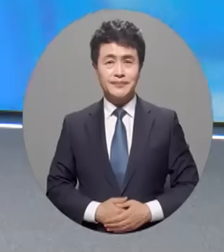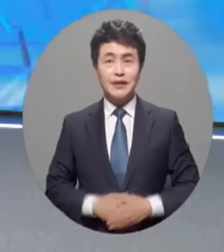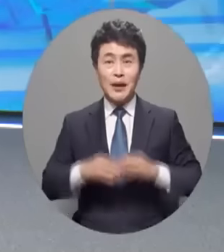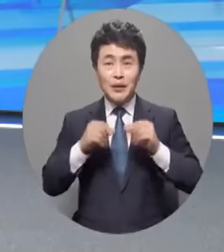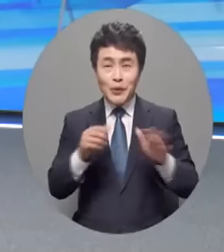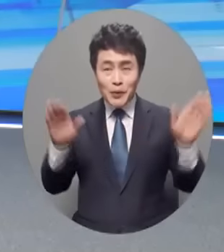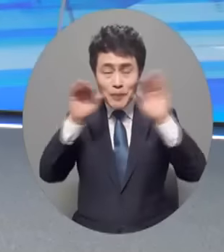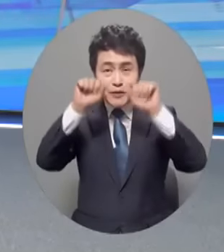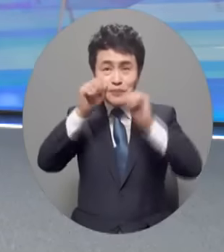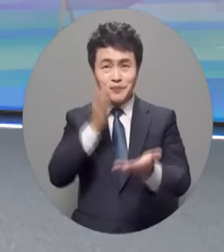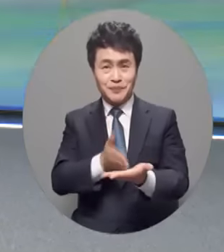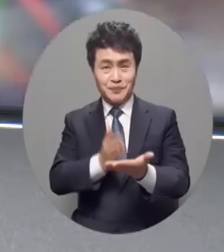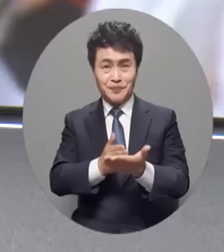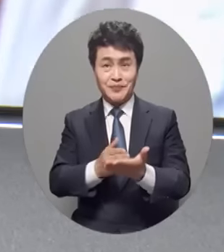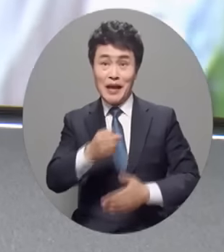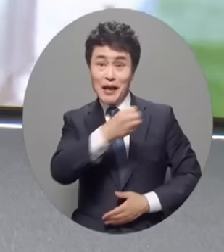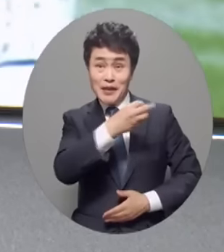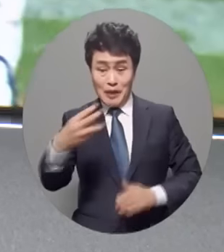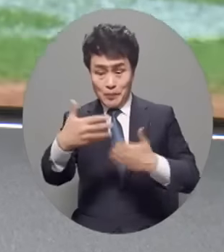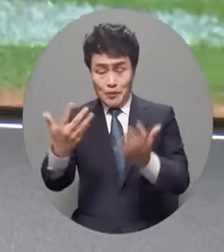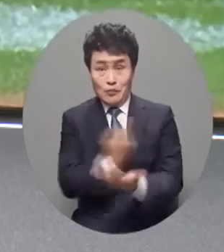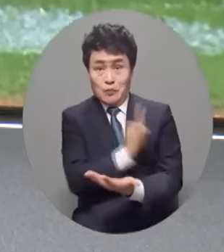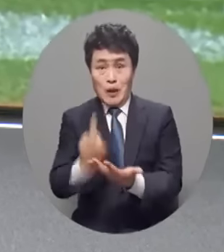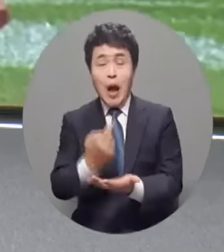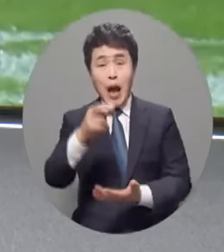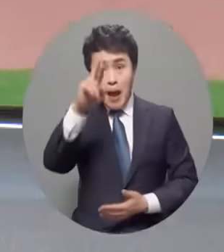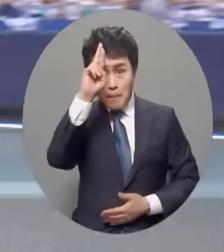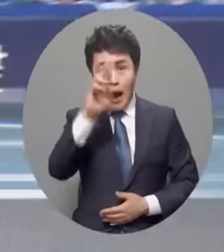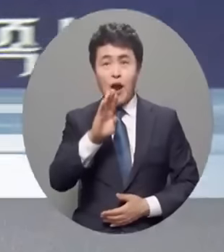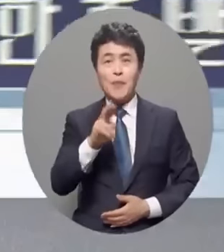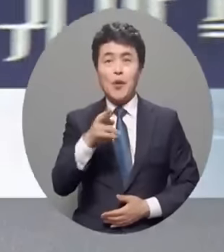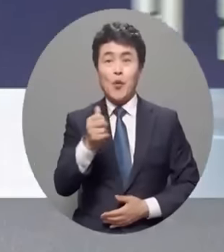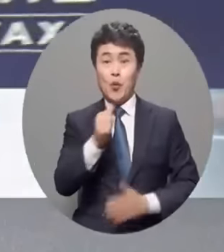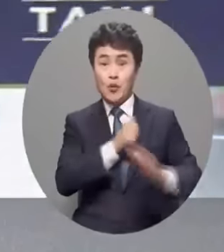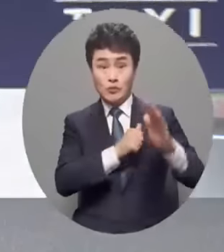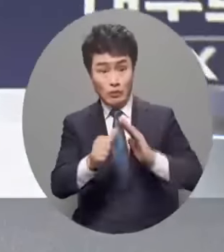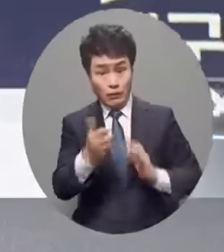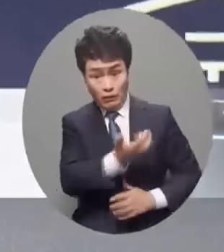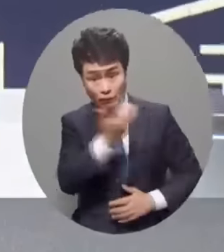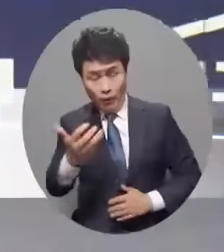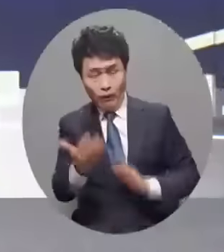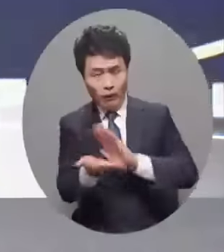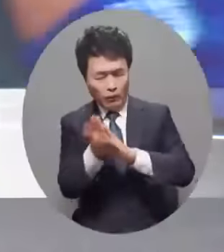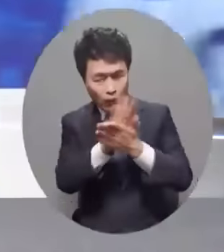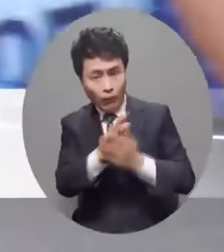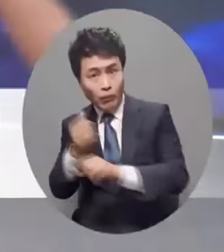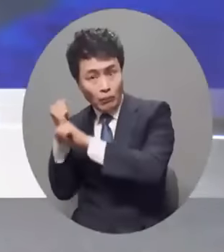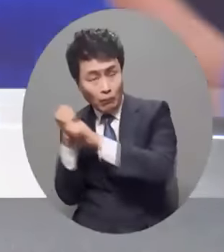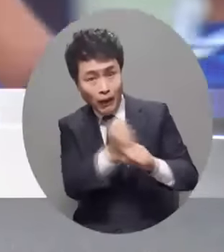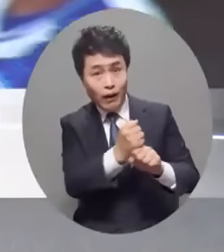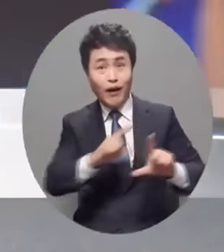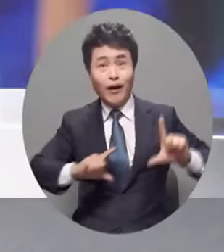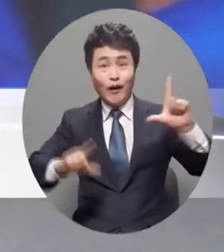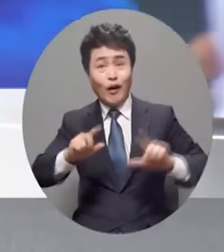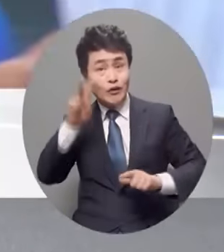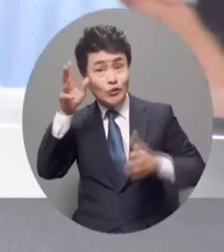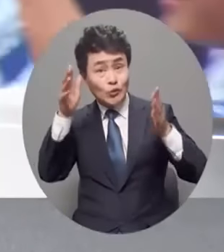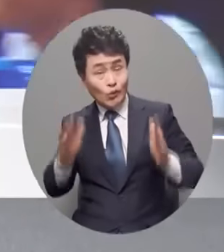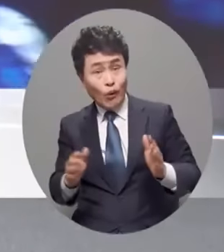토요일 밤 스포츠 뉴스입니다. 삼성으로 팀을 옮긴 박병호 선수가 이적 후 달라진 타격감을 과시하고 있습니다. 이틀